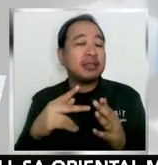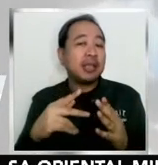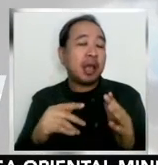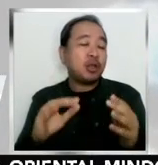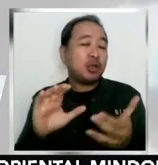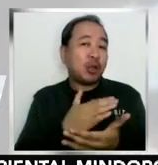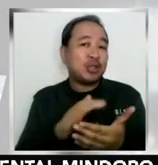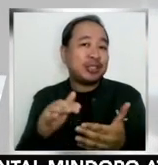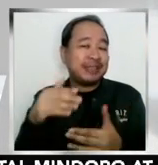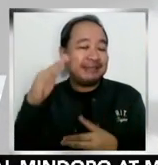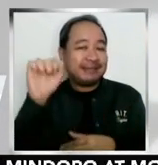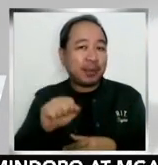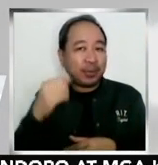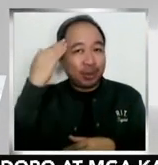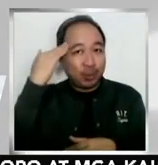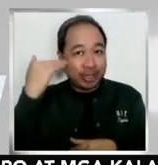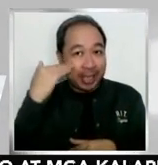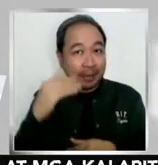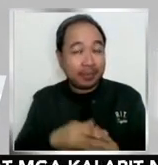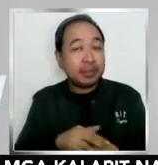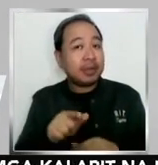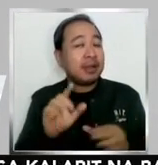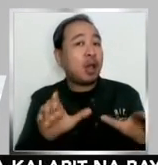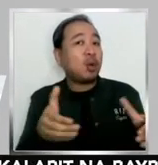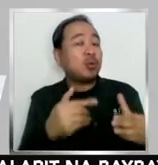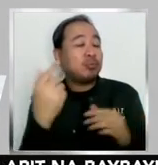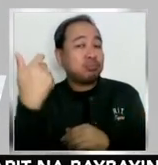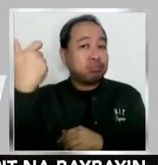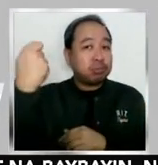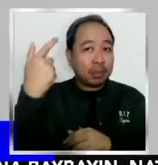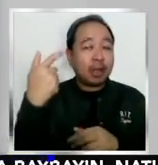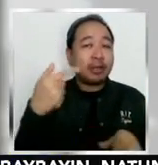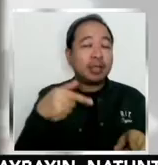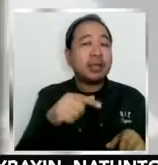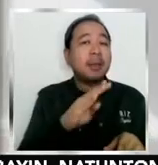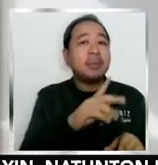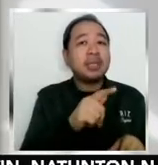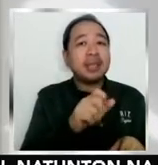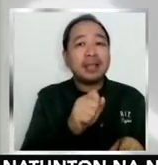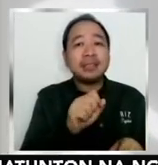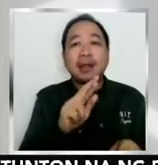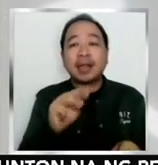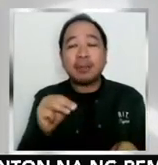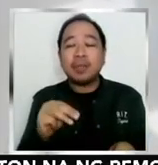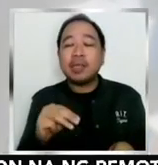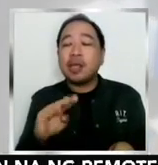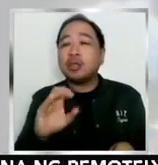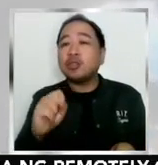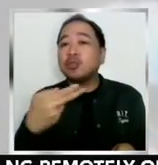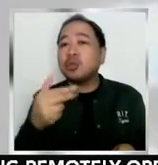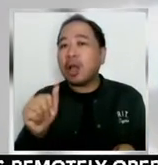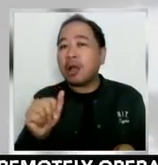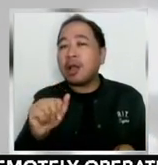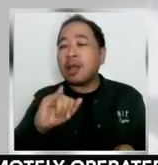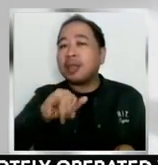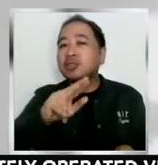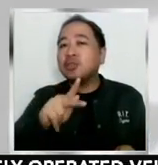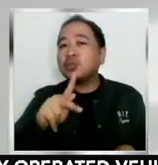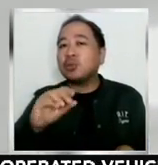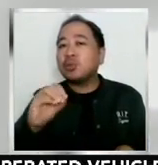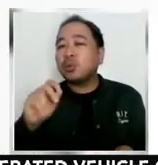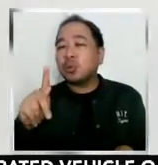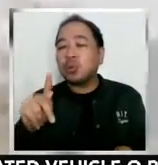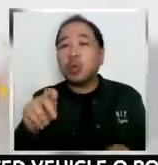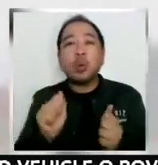post, pinusuan din ang groovy ng global superstar BTS RM, V, Suga at Jungkook with the English singer-songwriter.